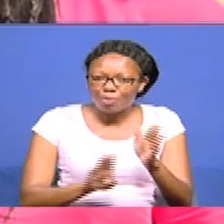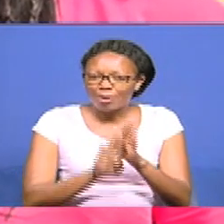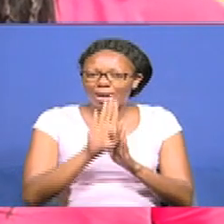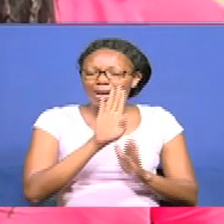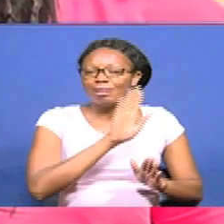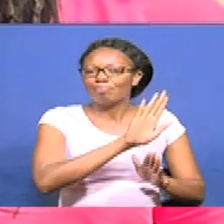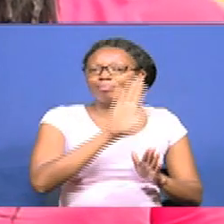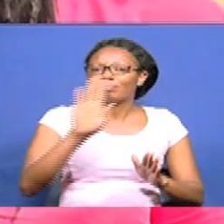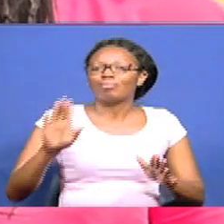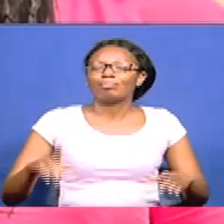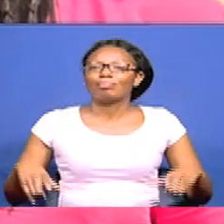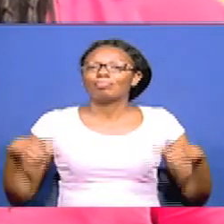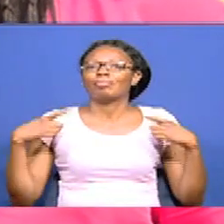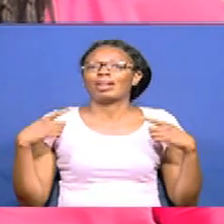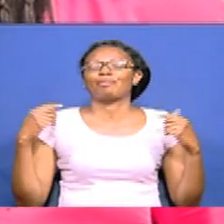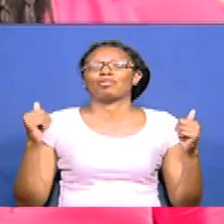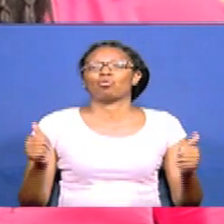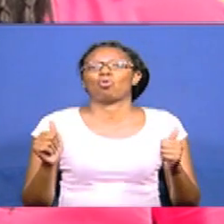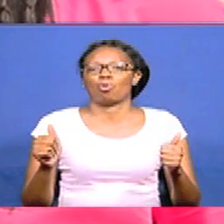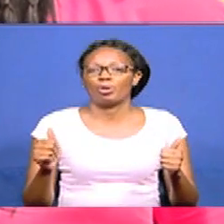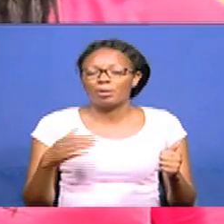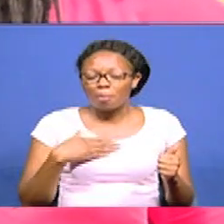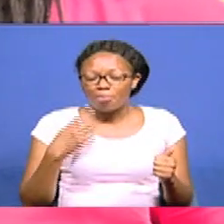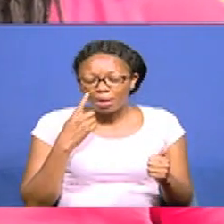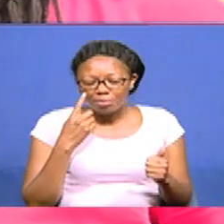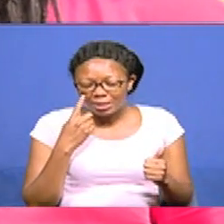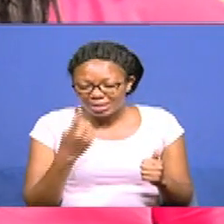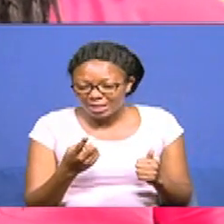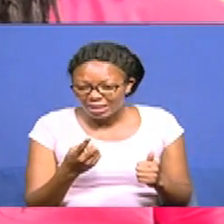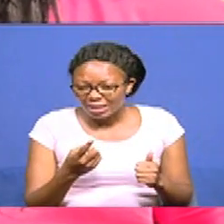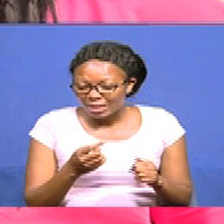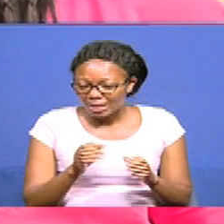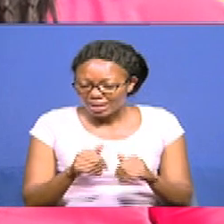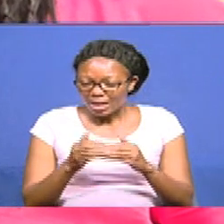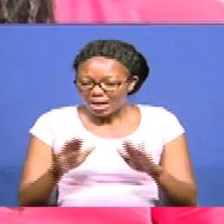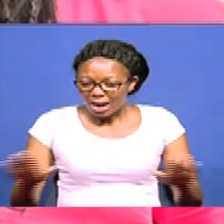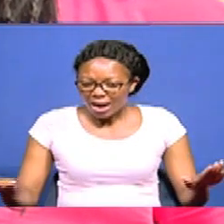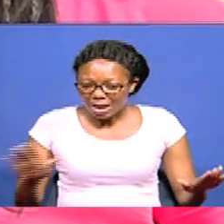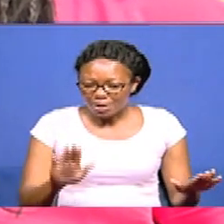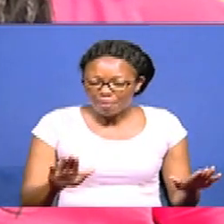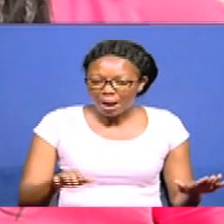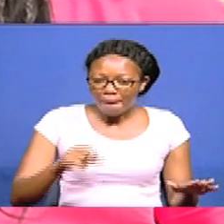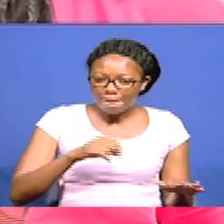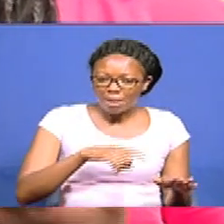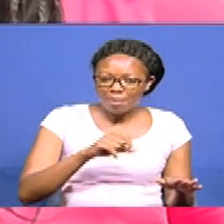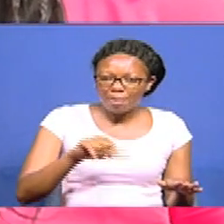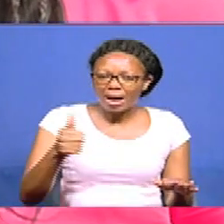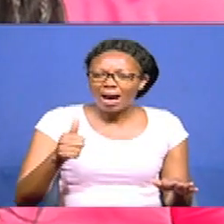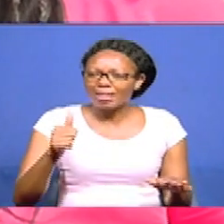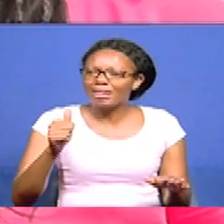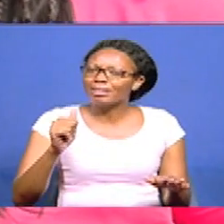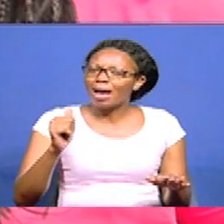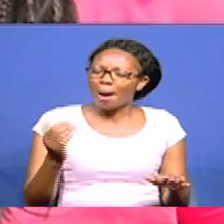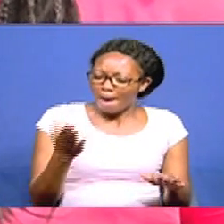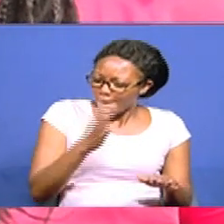vile mimi naona mkulima akichukua begu kutoka hapa, anaenda anapanda, alafu anarudi, kwa sababu wengine hata wanarudi wananiletea